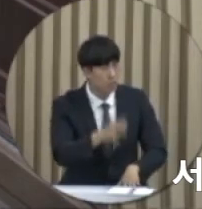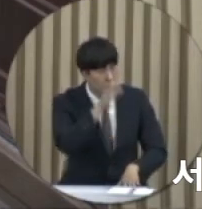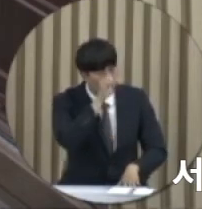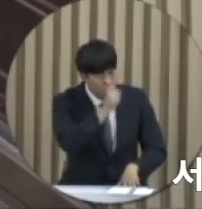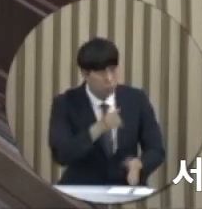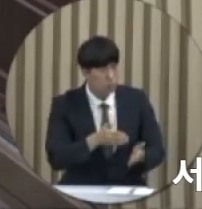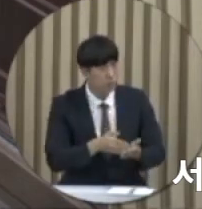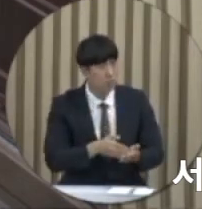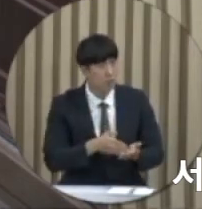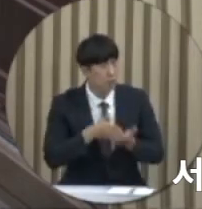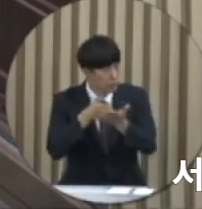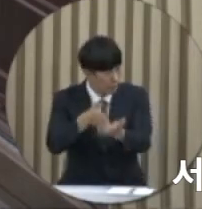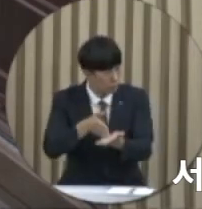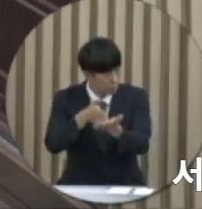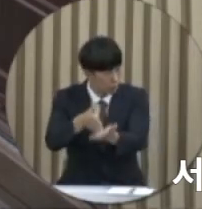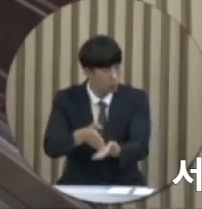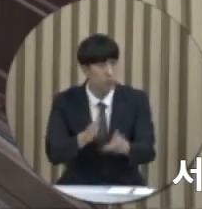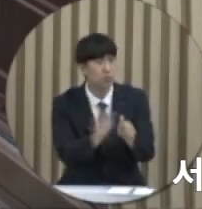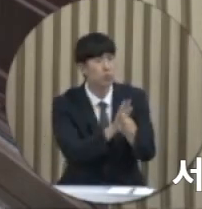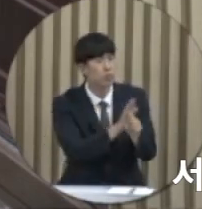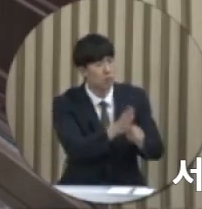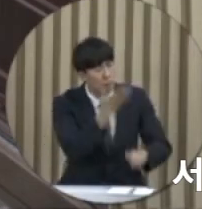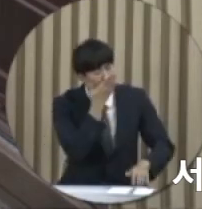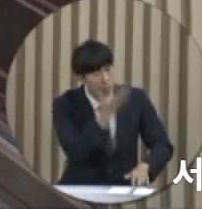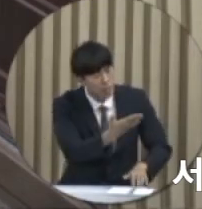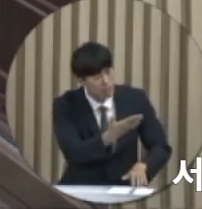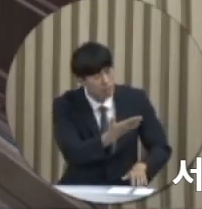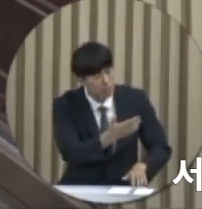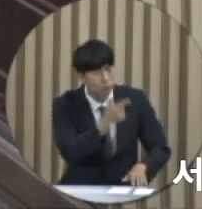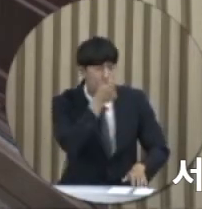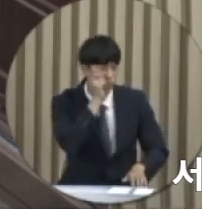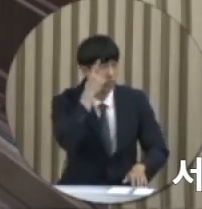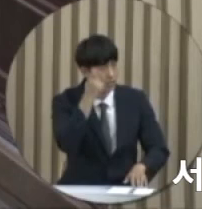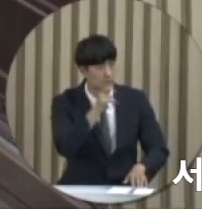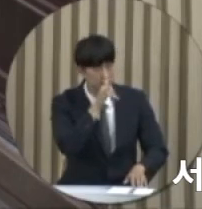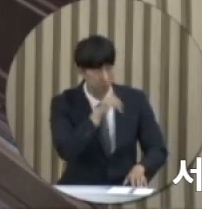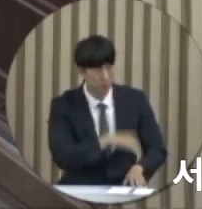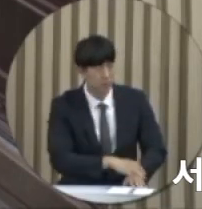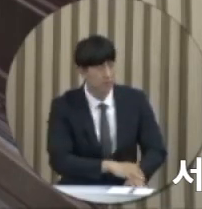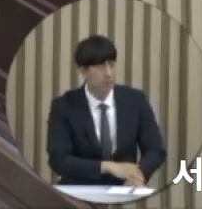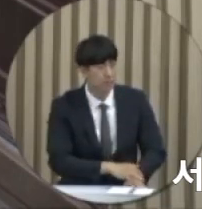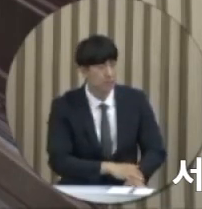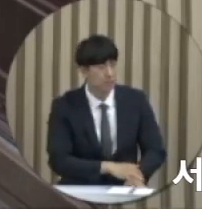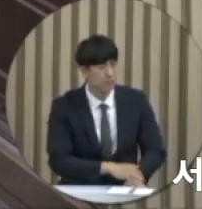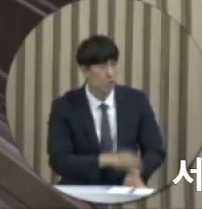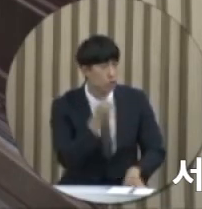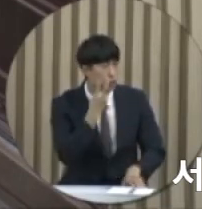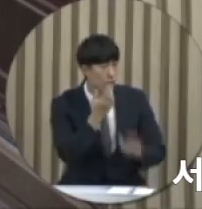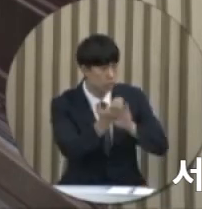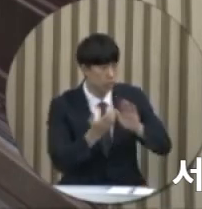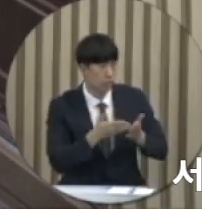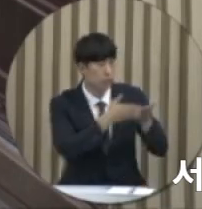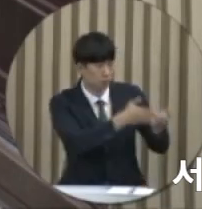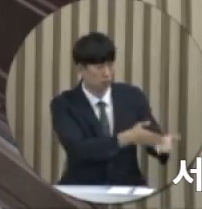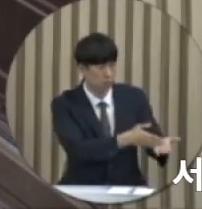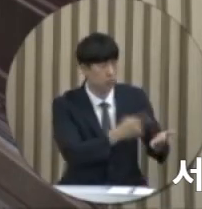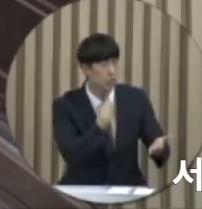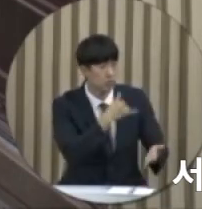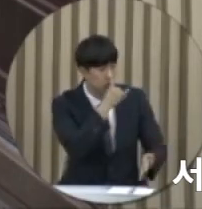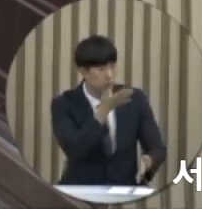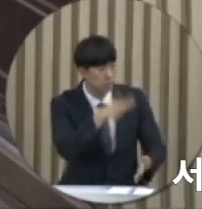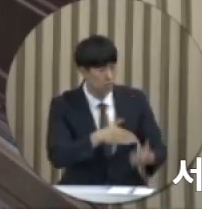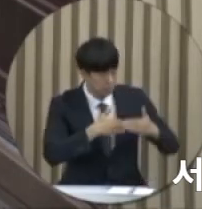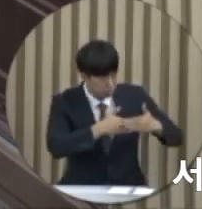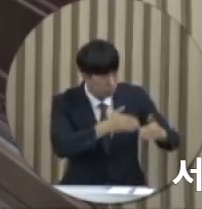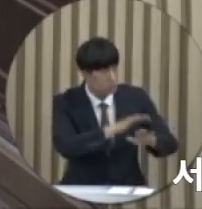민원 서비스를 제공하는가 부족하다는 생각이 듭니다. 이 역시도 두달 전에 또 건의를 드렸는데 어떻게 진행은